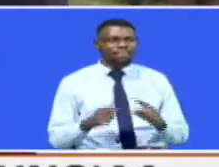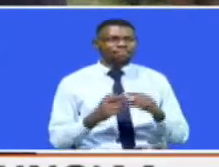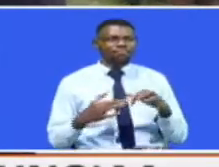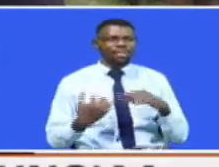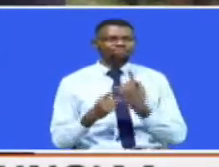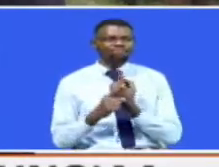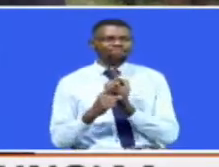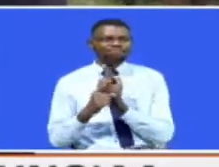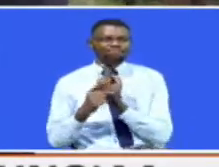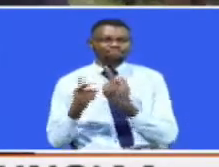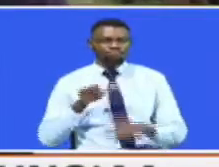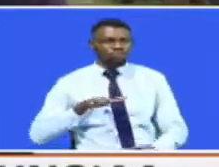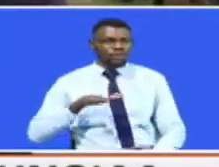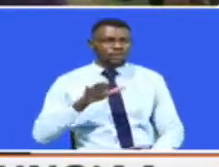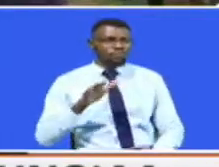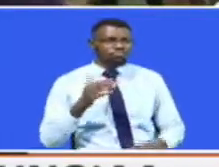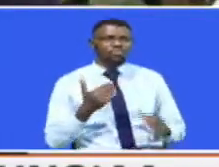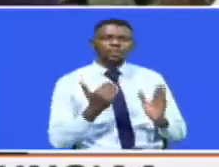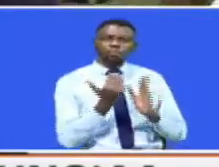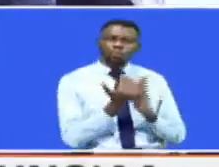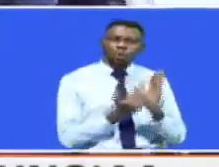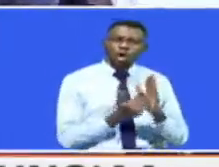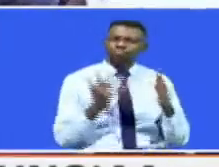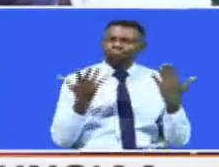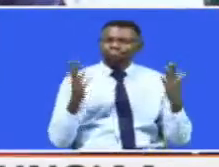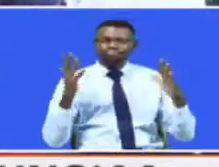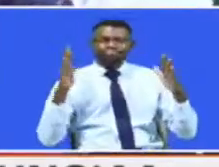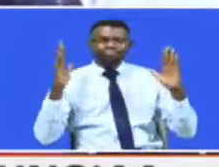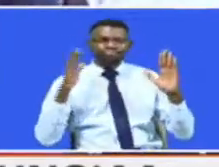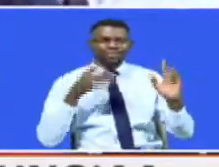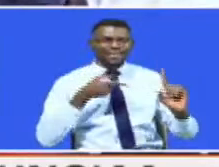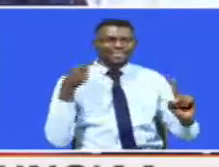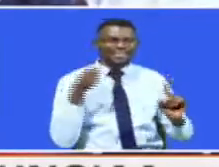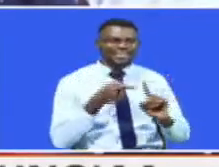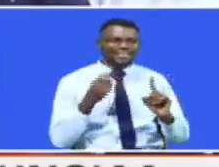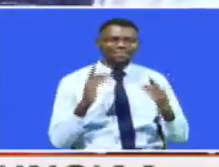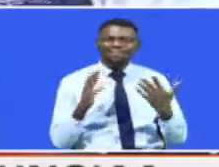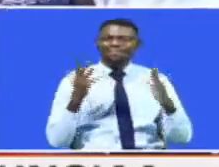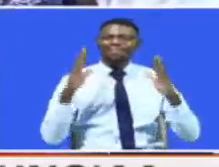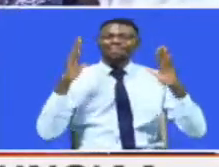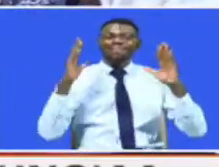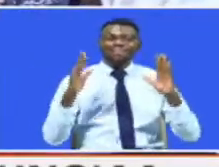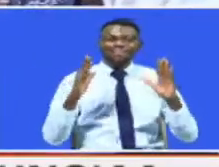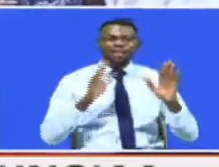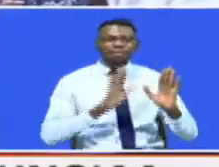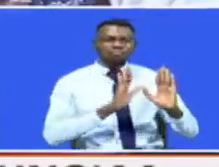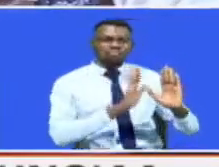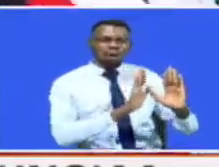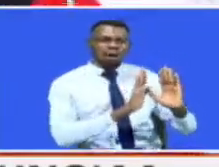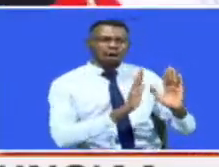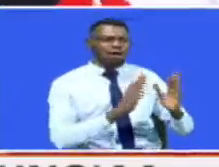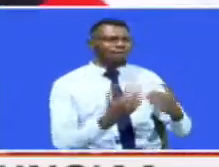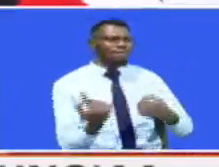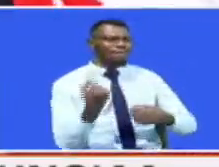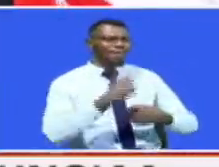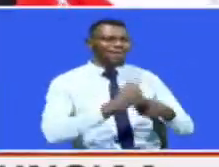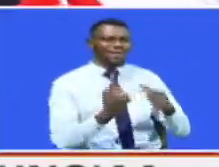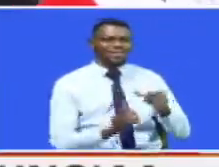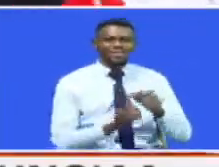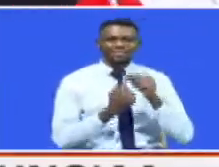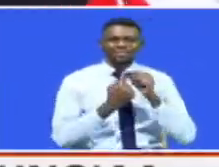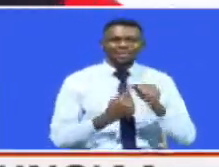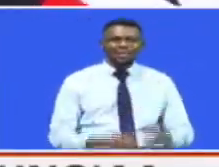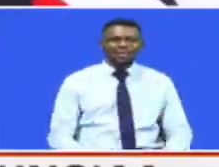miji mingine ikiwa na shughuli chungu tele kwa lengo la kuadhimisha siku yenyewe kwa njia ya kipekee. Na tunafurahi